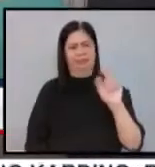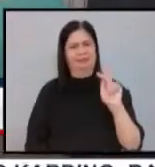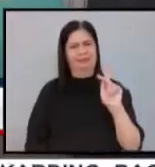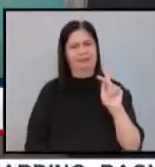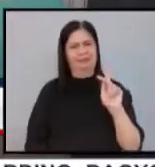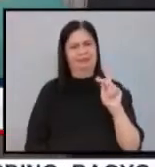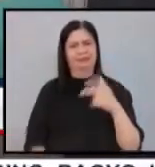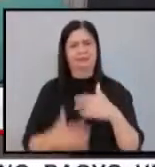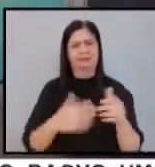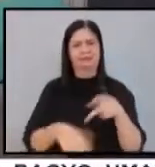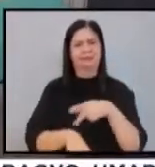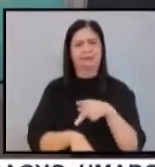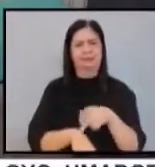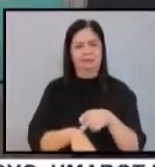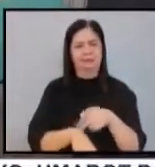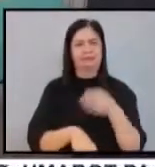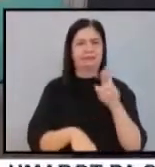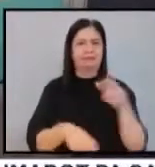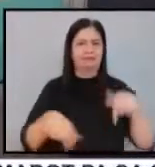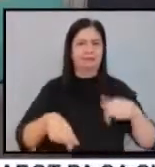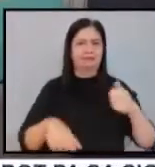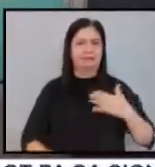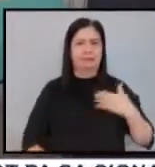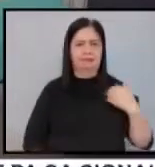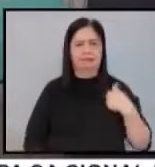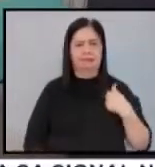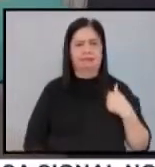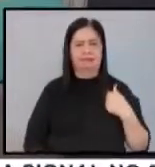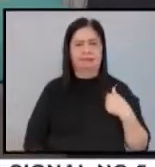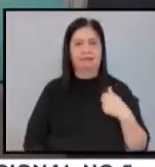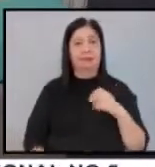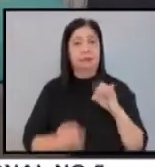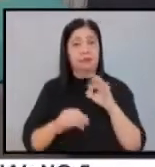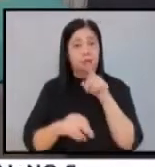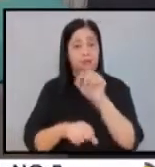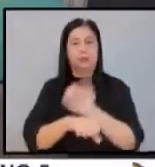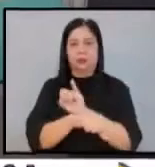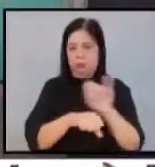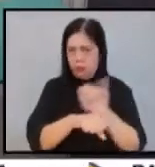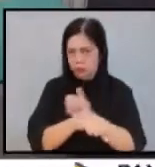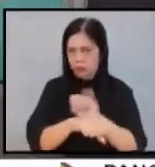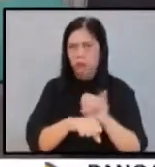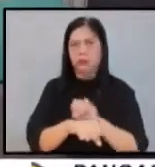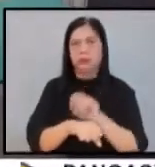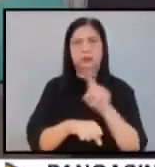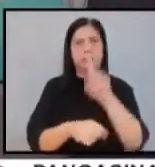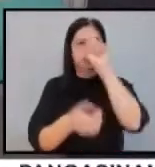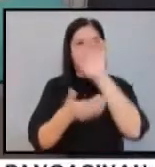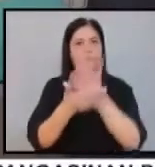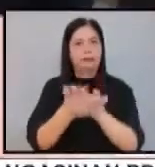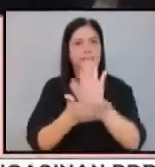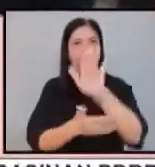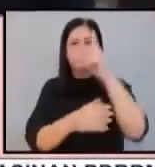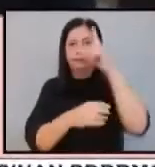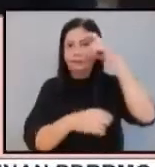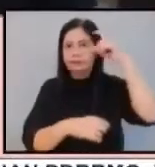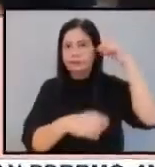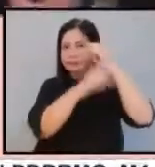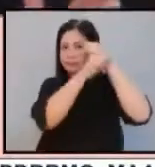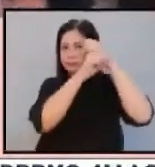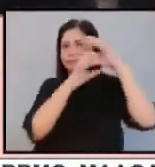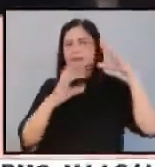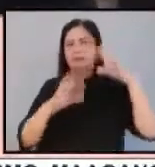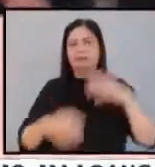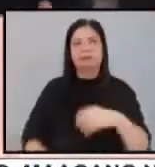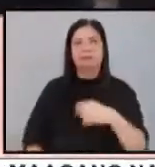Philippines or nasa Canada ka. Basta talagang masipag ka and then you believe in your dreams. I don't believe